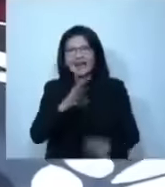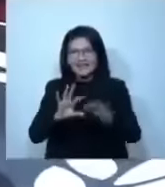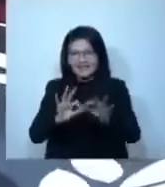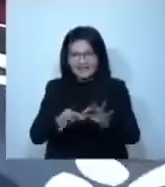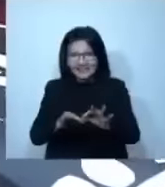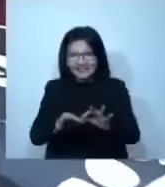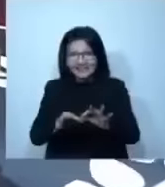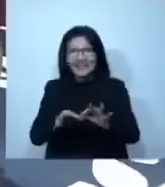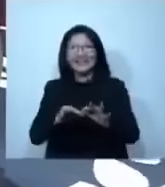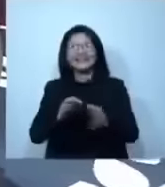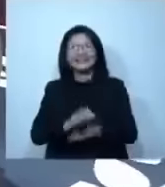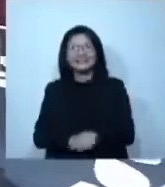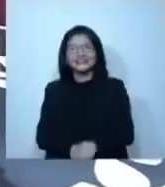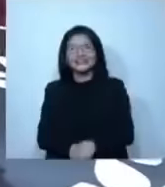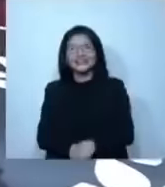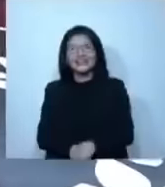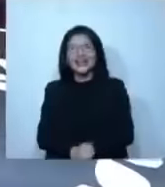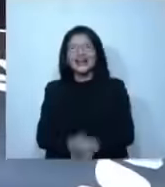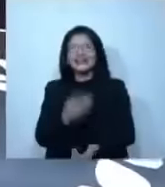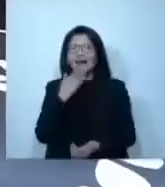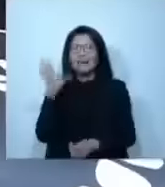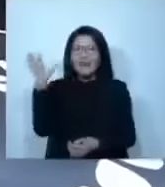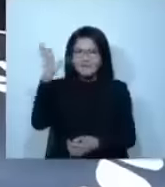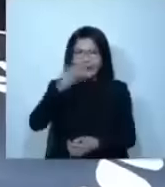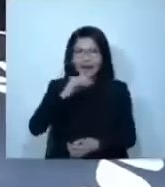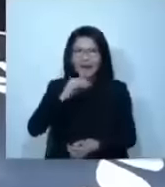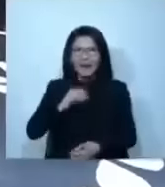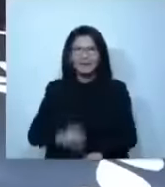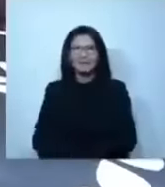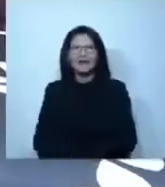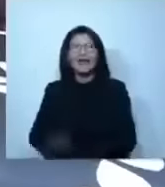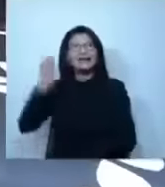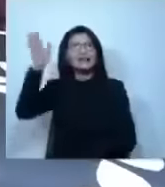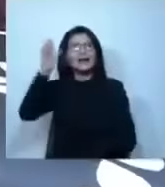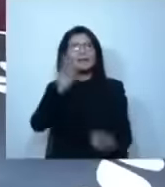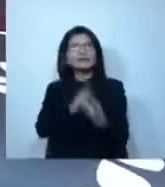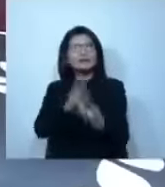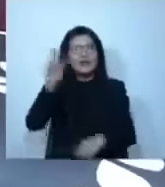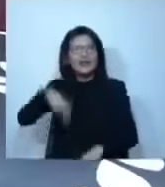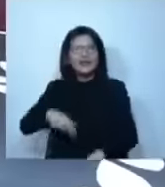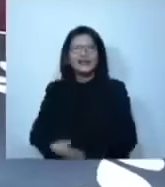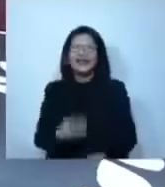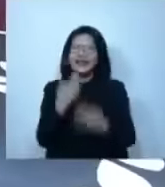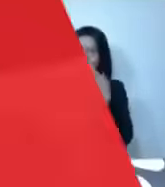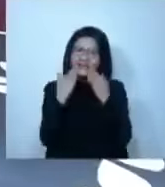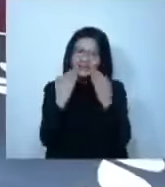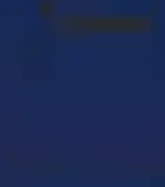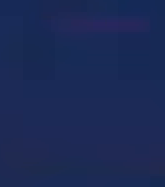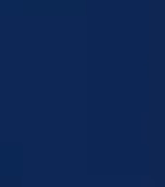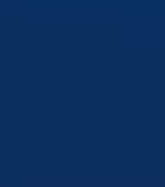saya Ardianto Wijaya. Selamat malam dan sampai jumpa. Terima kasih banyak.